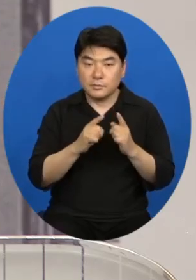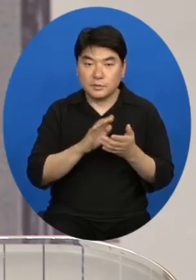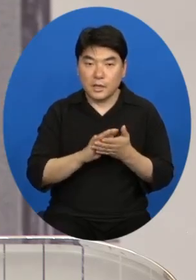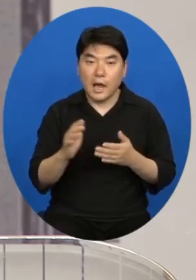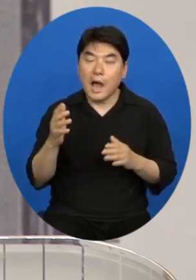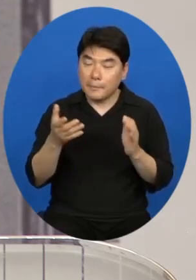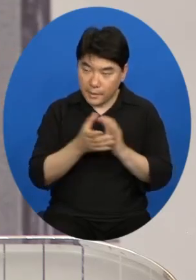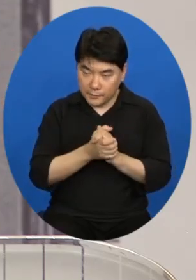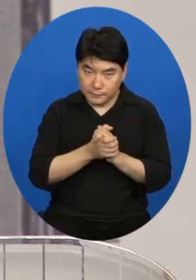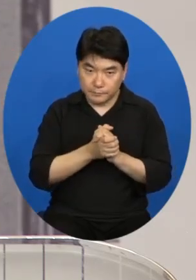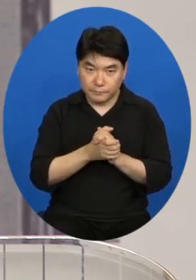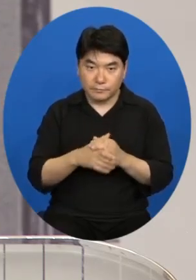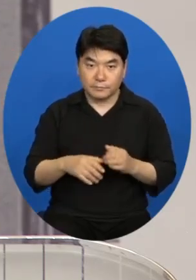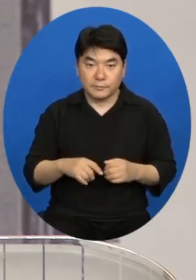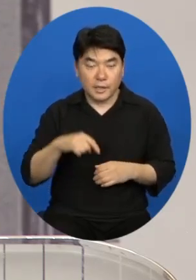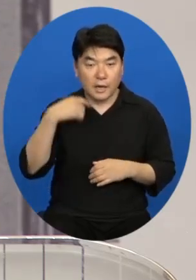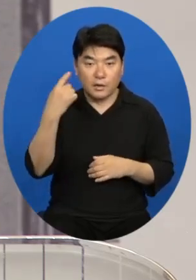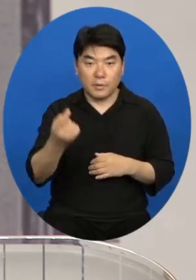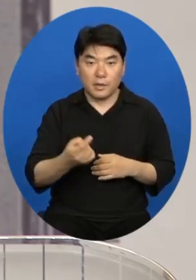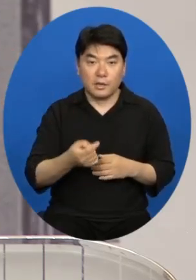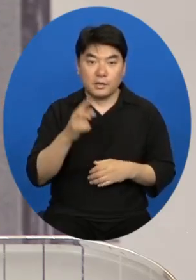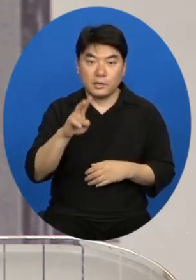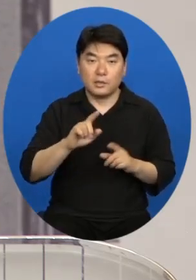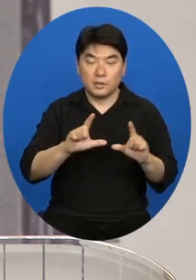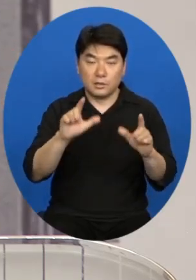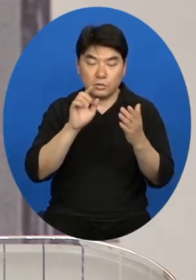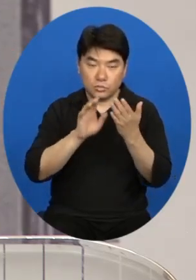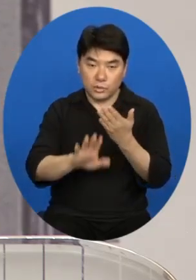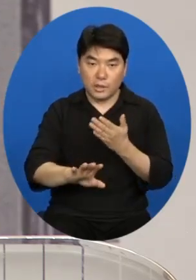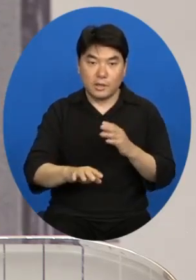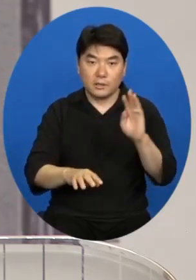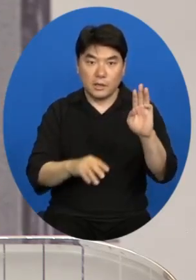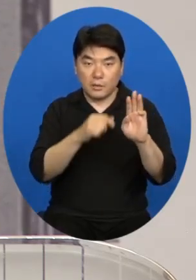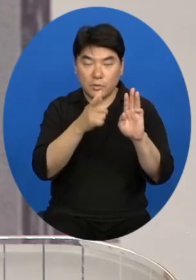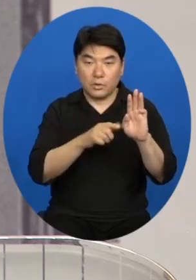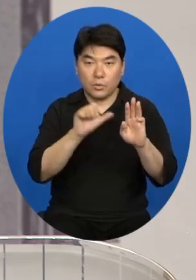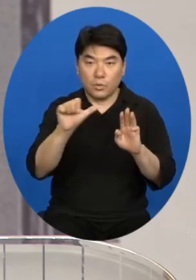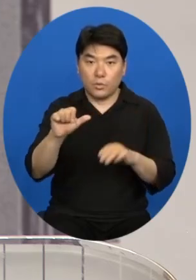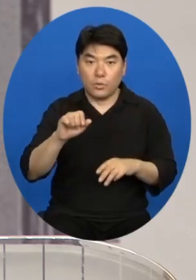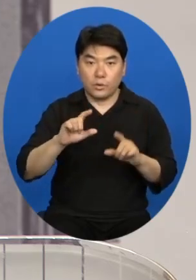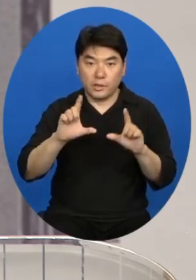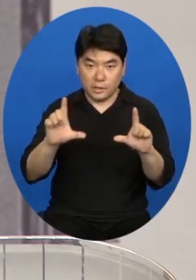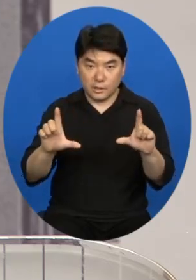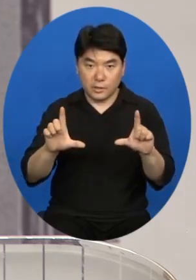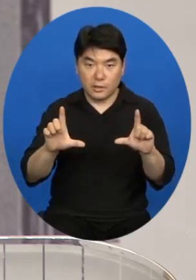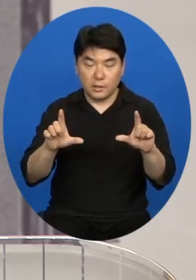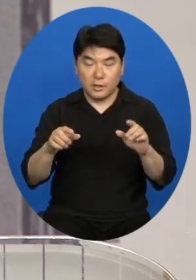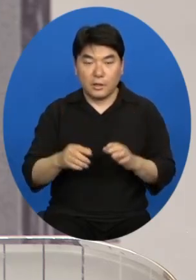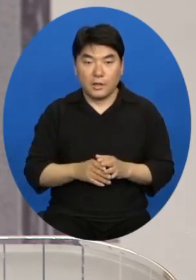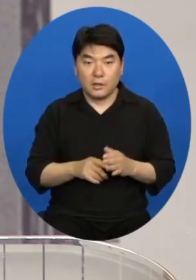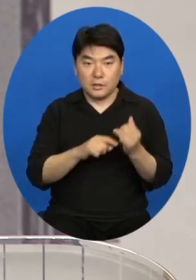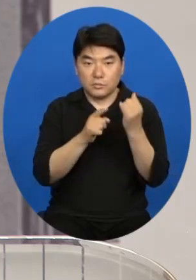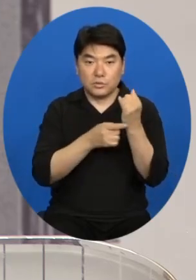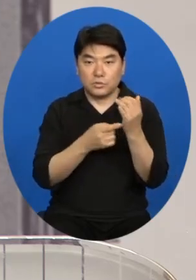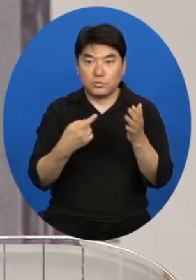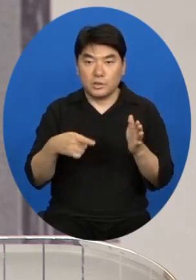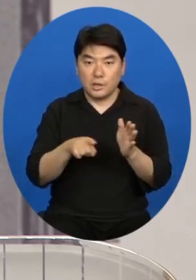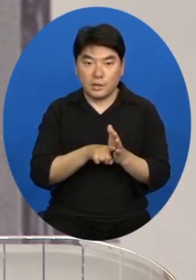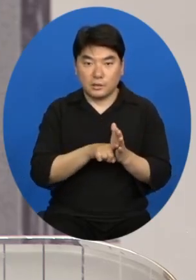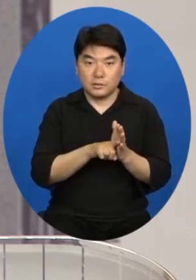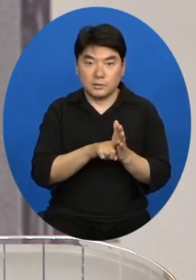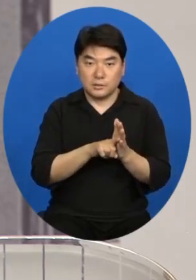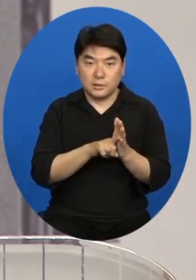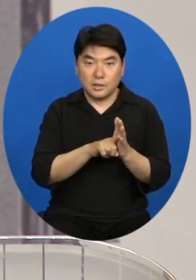넘어갔는데, 그로부터 이제 다시 이틀이 지났어요. 3월 5일 날 시험관 수술을 첫 미팅을 하려고 하는 게